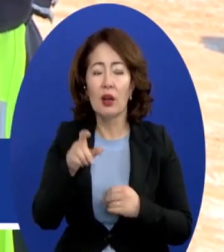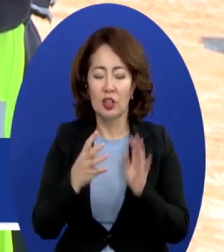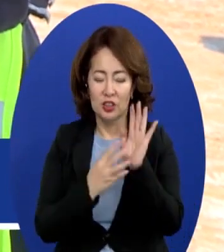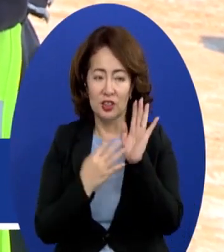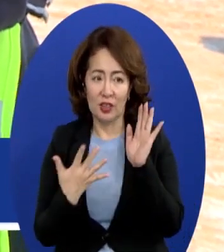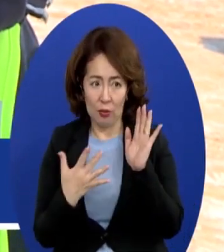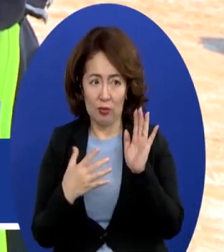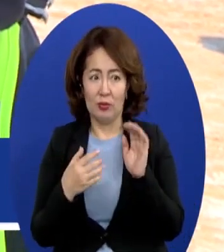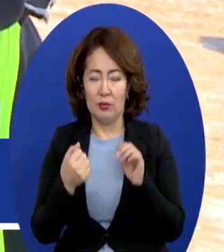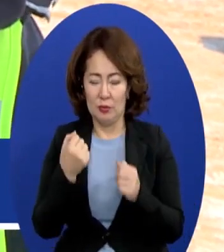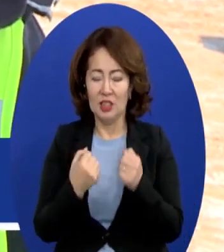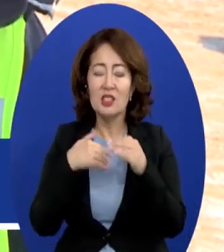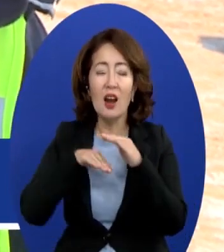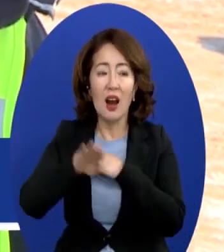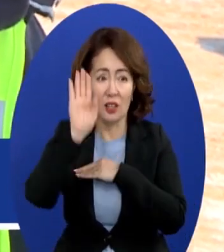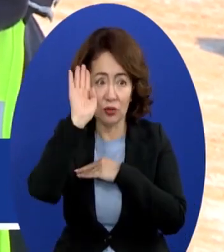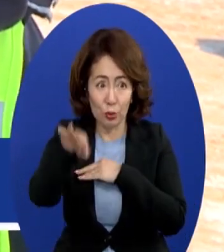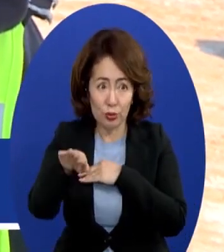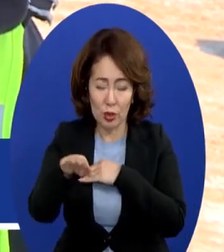Улаанбаатар хот руу орсон хөдөлгөөн нь бол